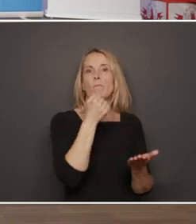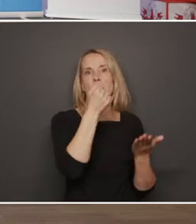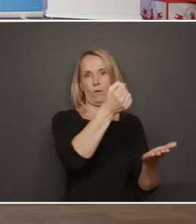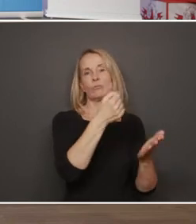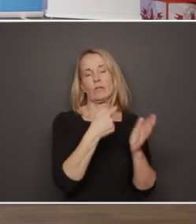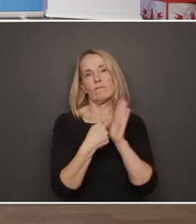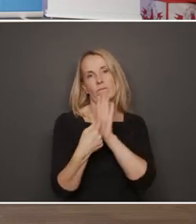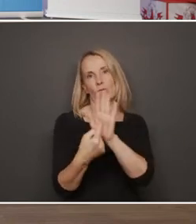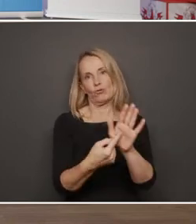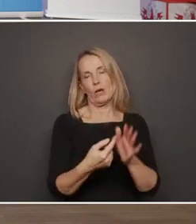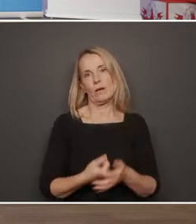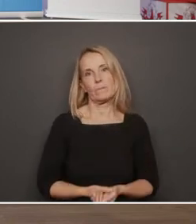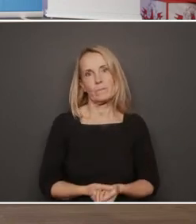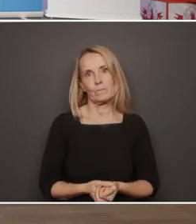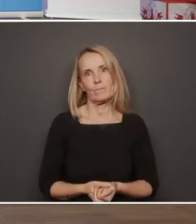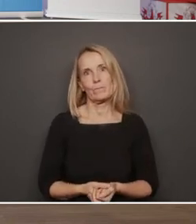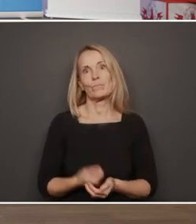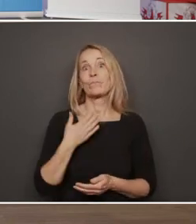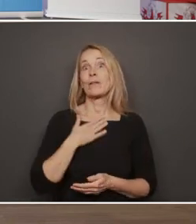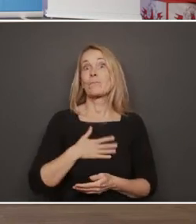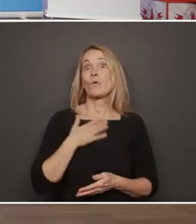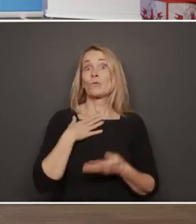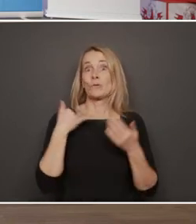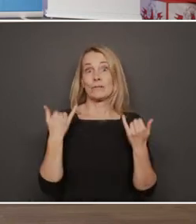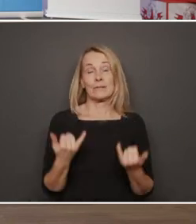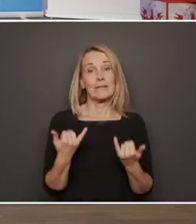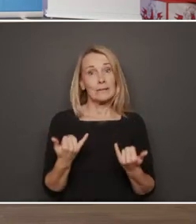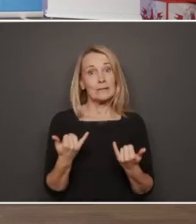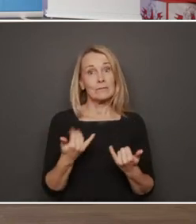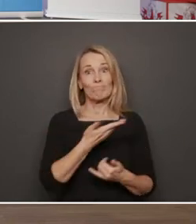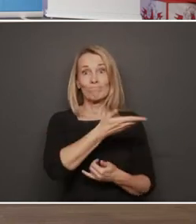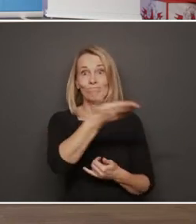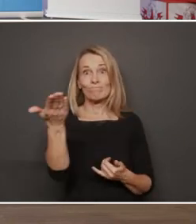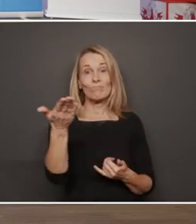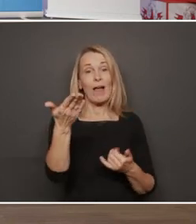vorstellen. Ich möchte Sie an dieser Stelle einladen,